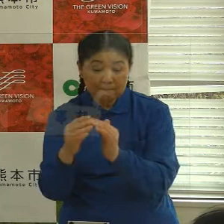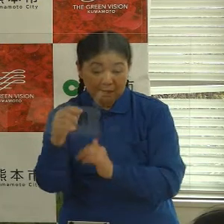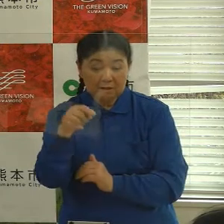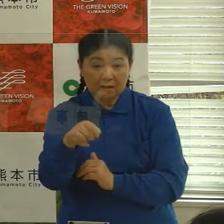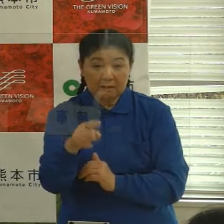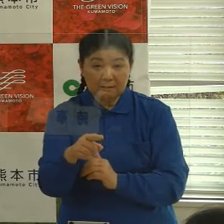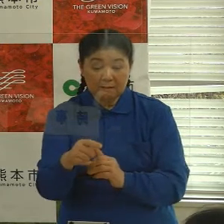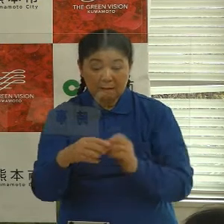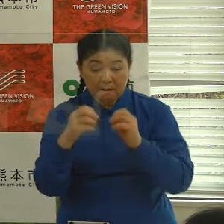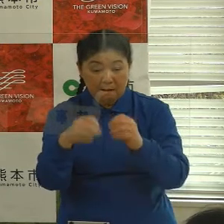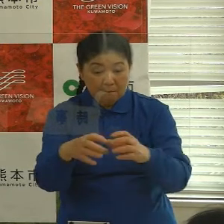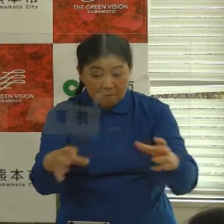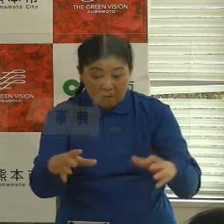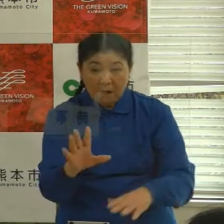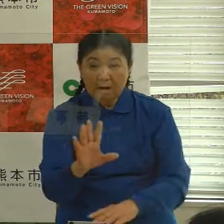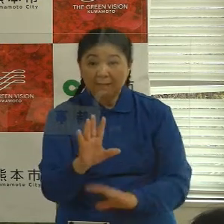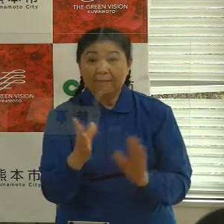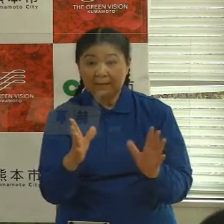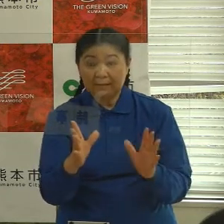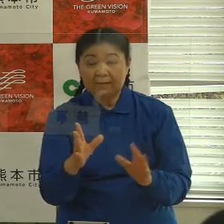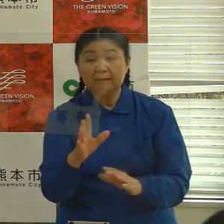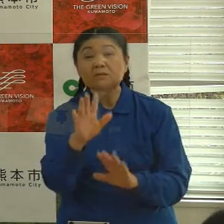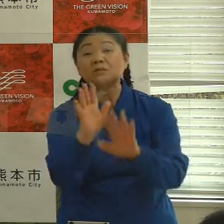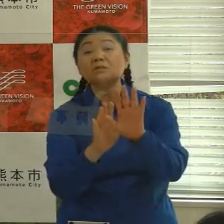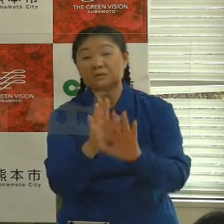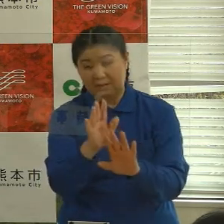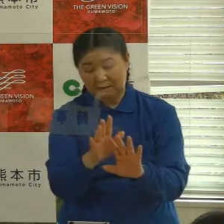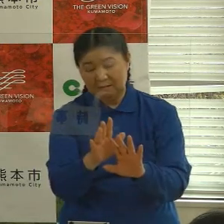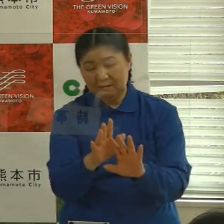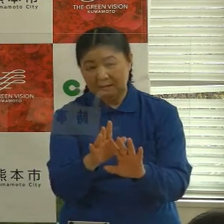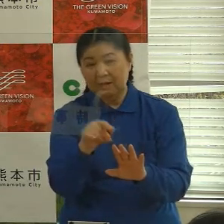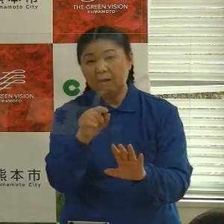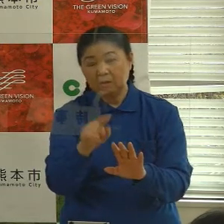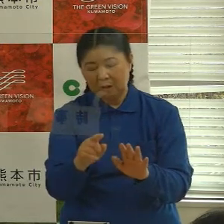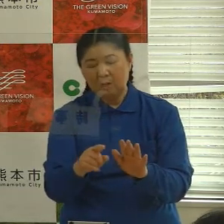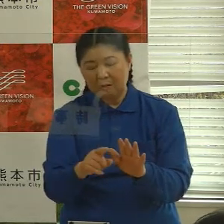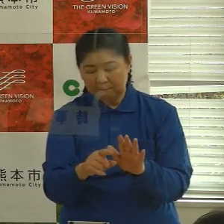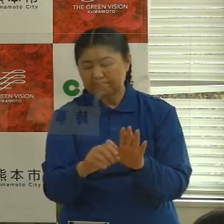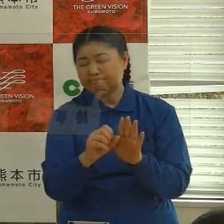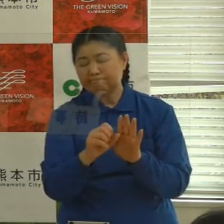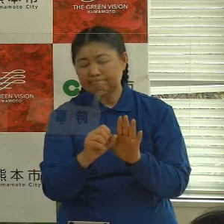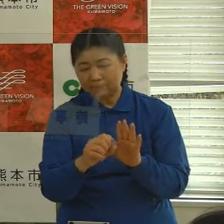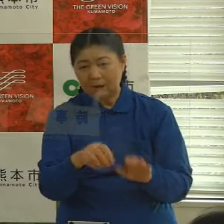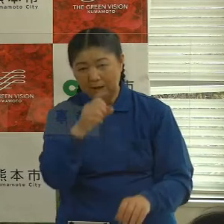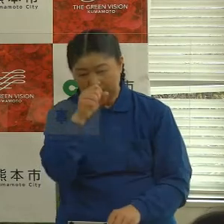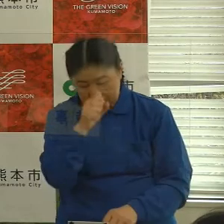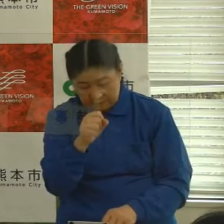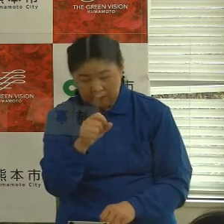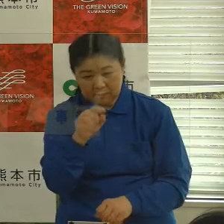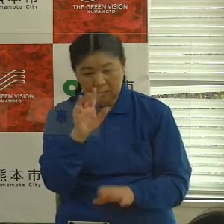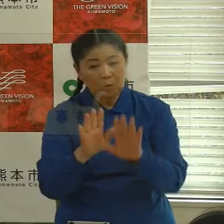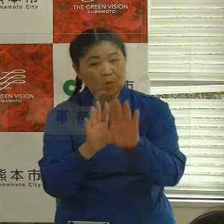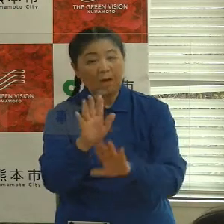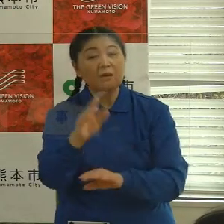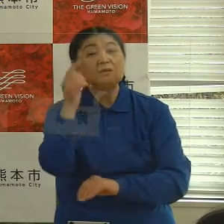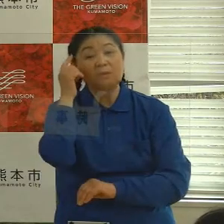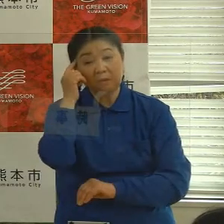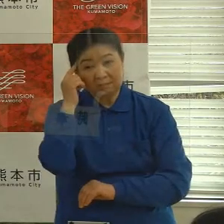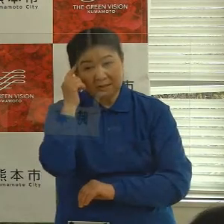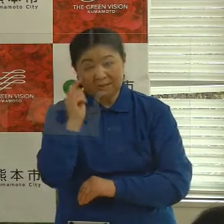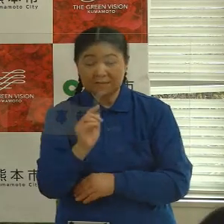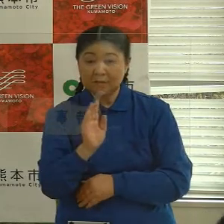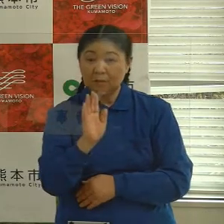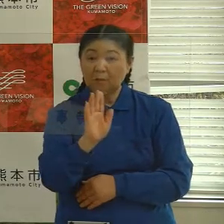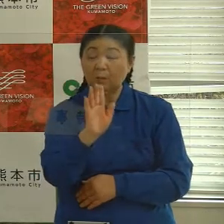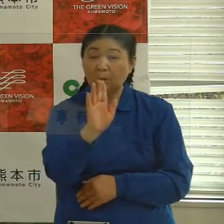ですが、発生をしてなかったということはやはりこれは評価できることではないかなというふうに思います。今